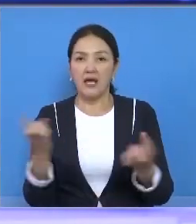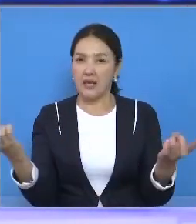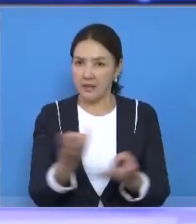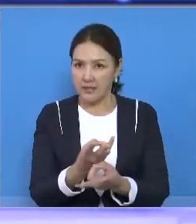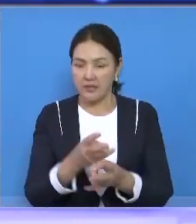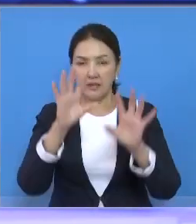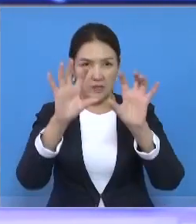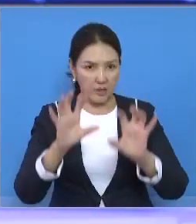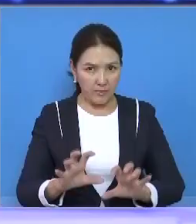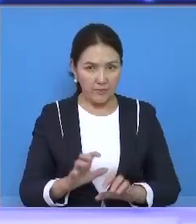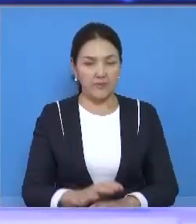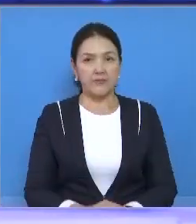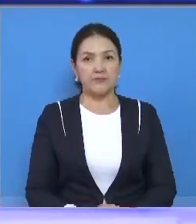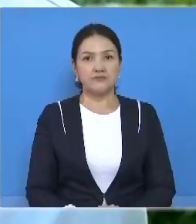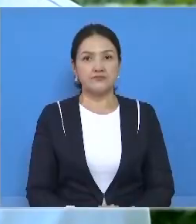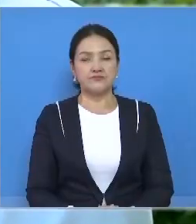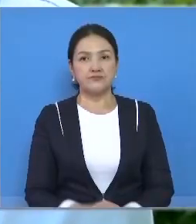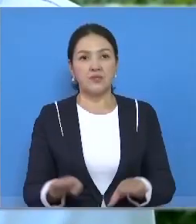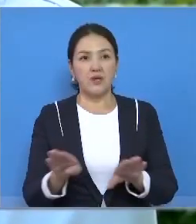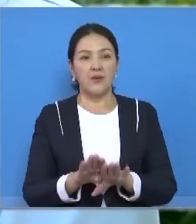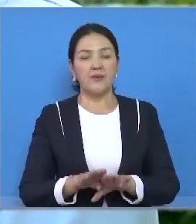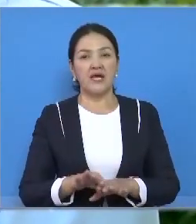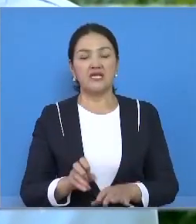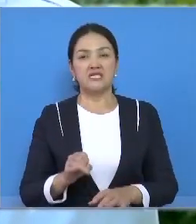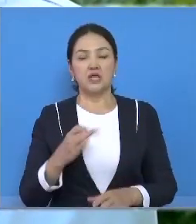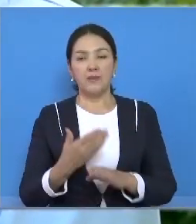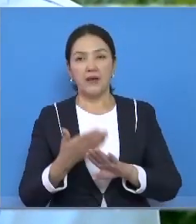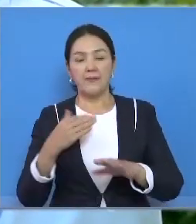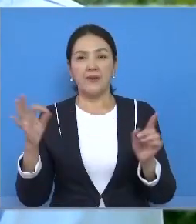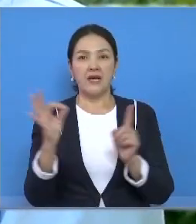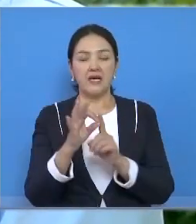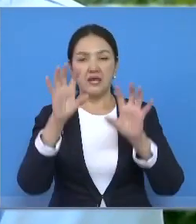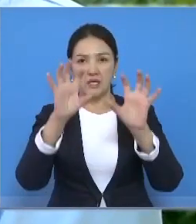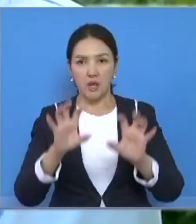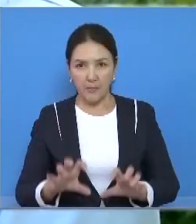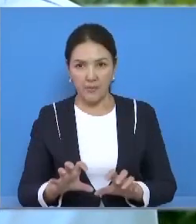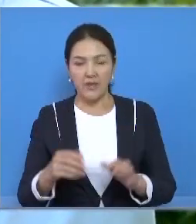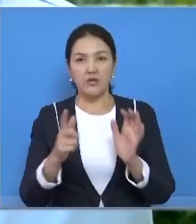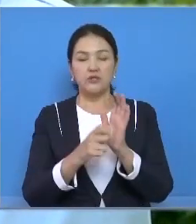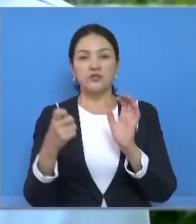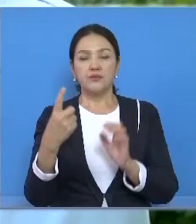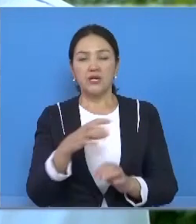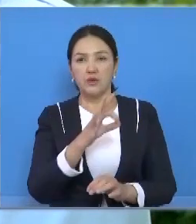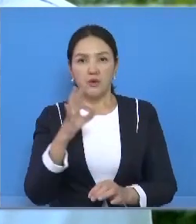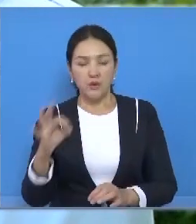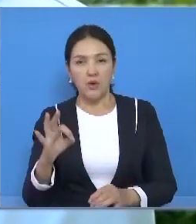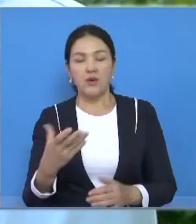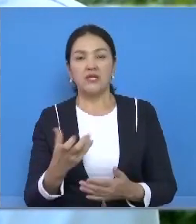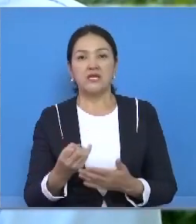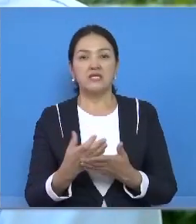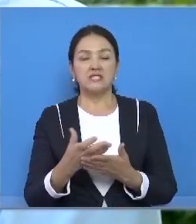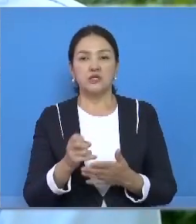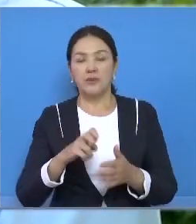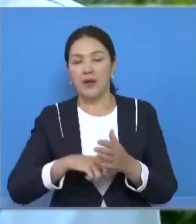Бұл заң талаптары. Осыған орай өсімпұл сомасын алдын алу мақсатында заңды тұлғалардың 701.00 нысанындағы